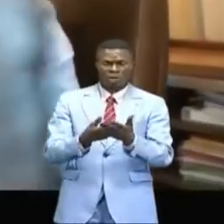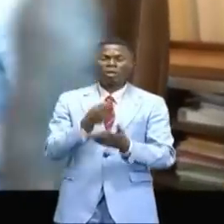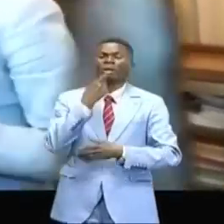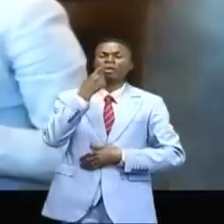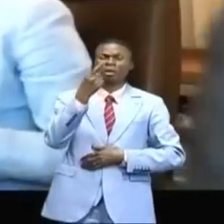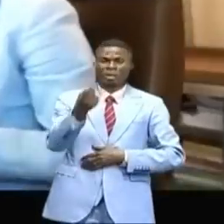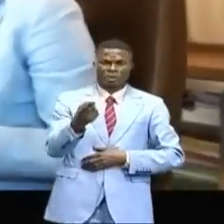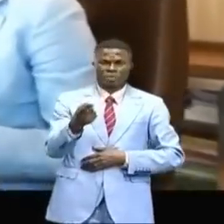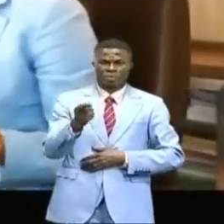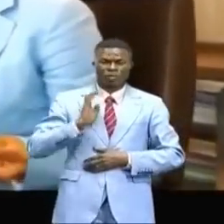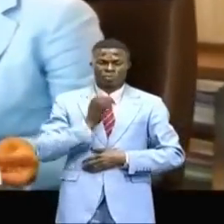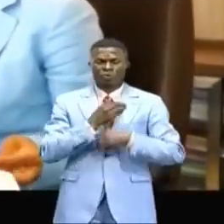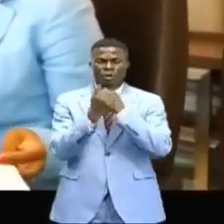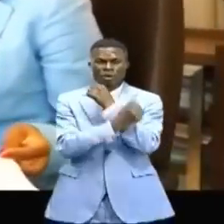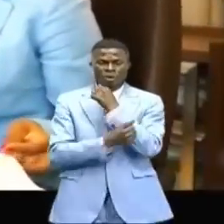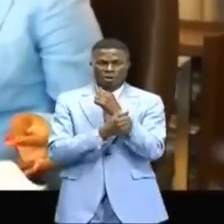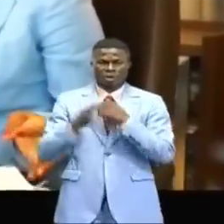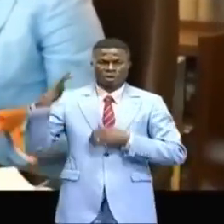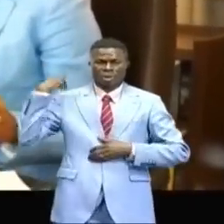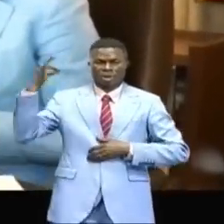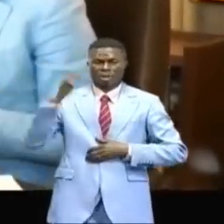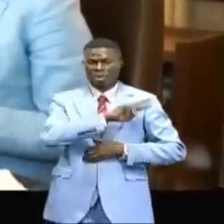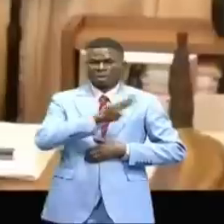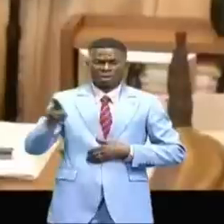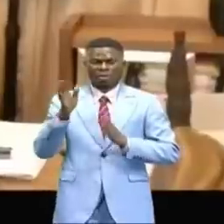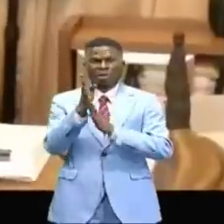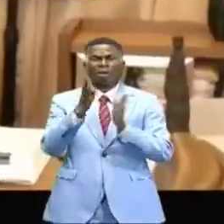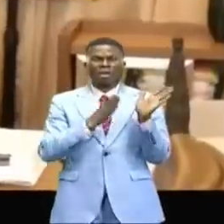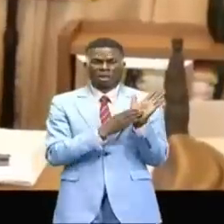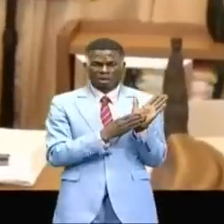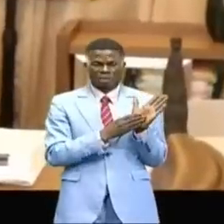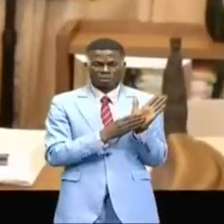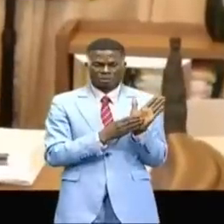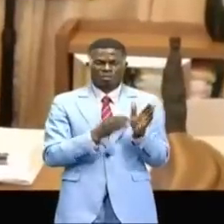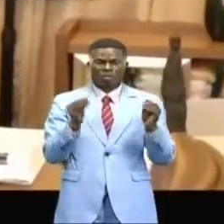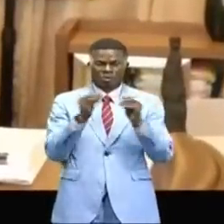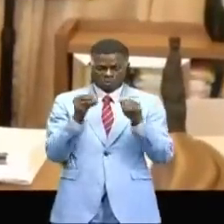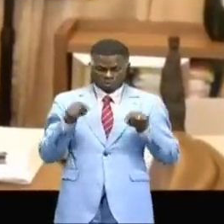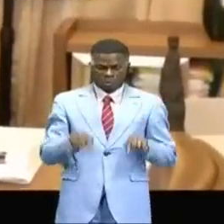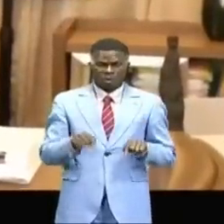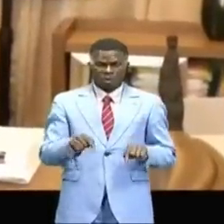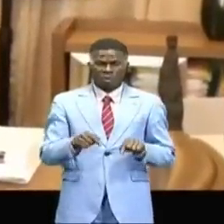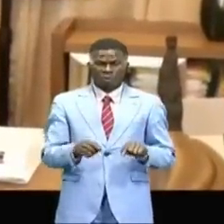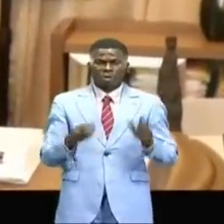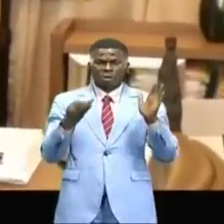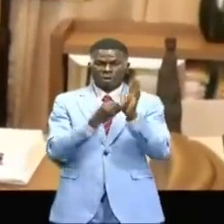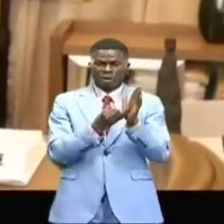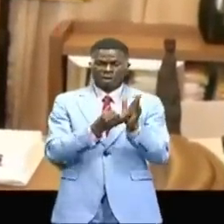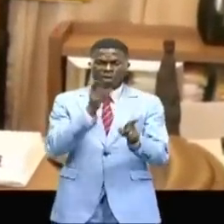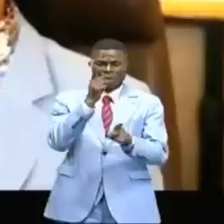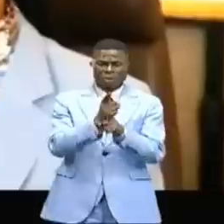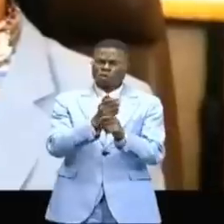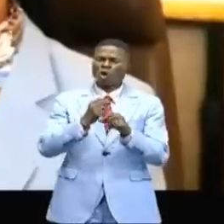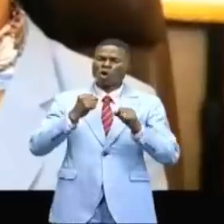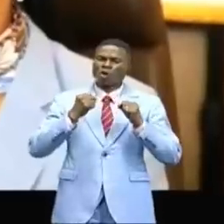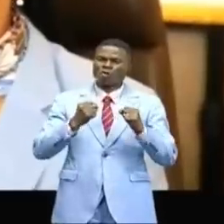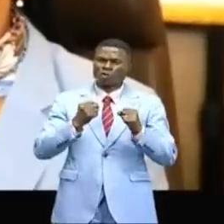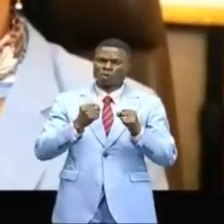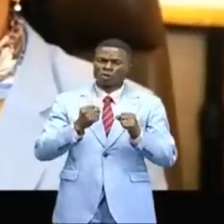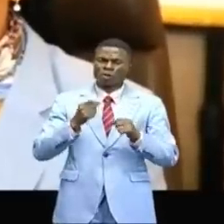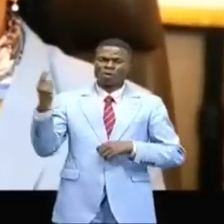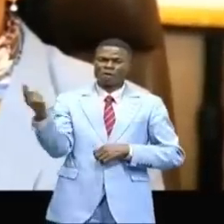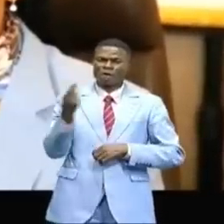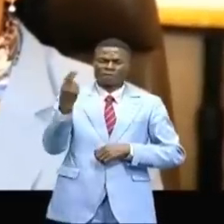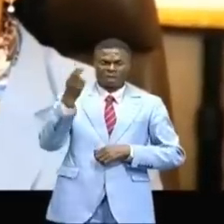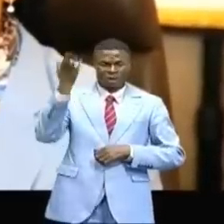indiqué que notre pays, candidat depuis 2019, a réuni à ses jours 7 indicateurs performants sur les 20